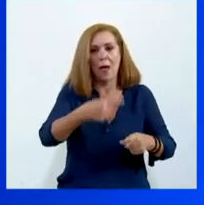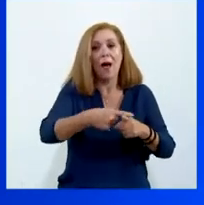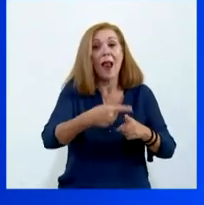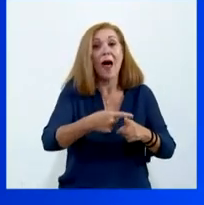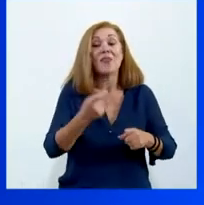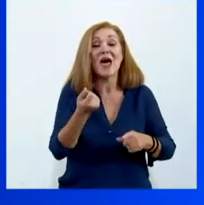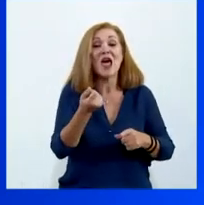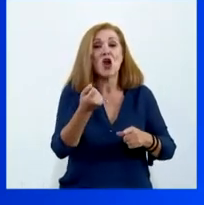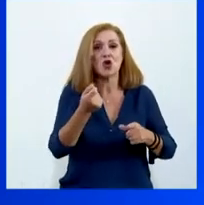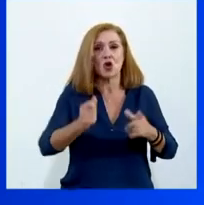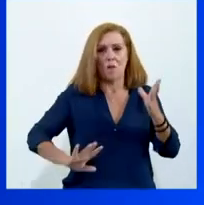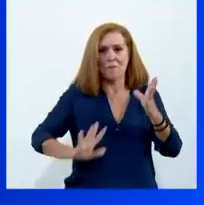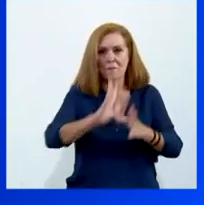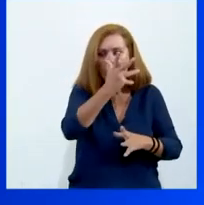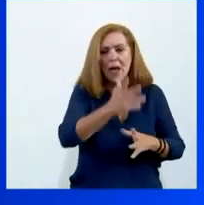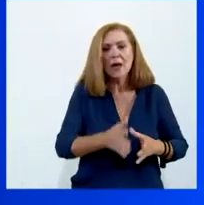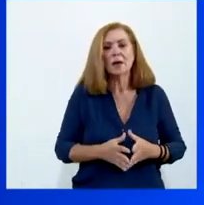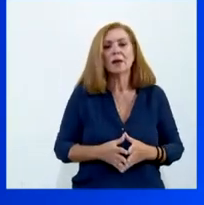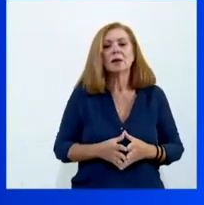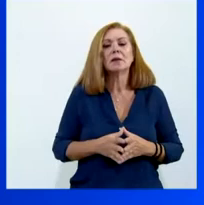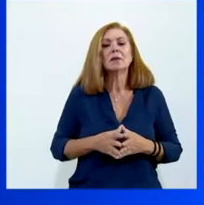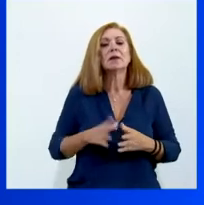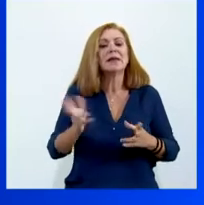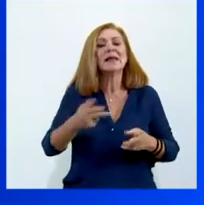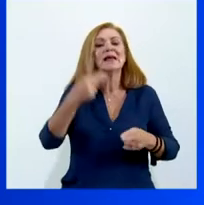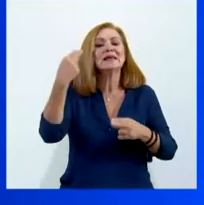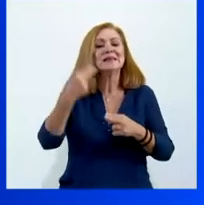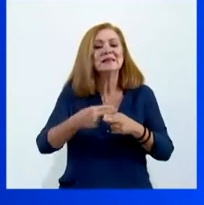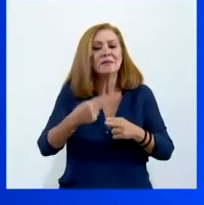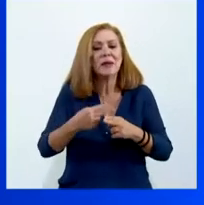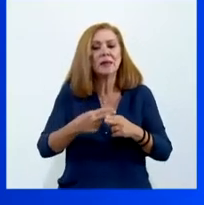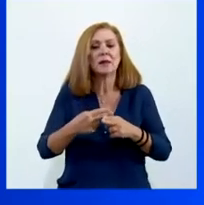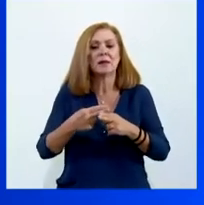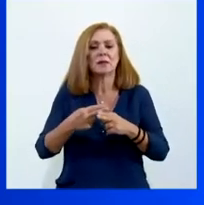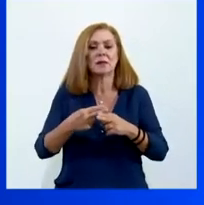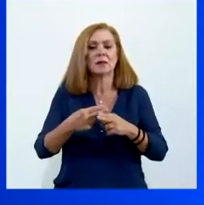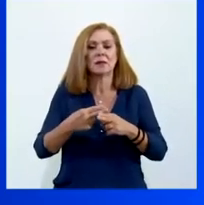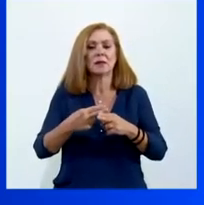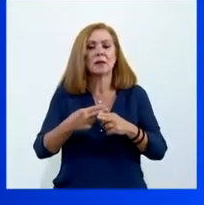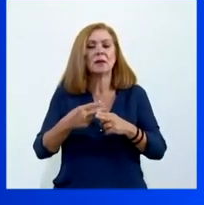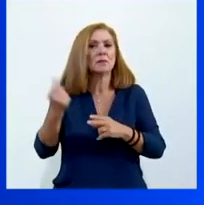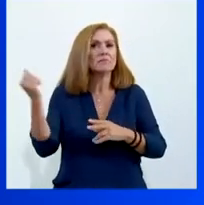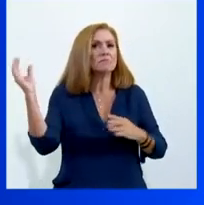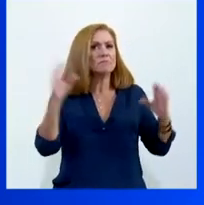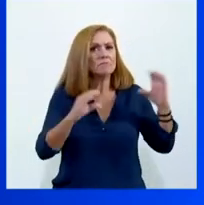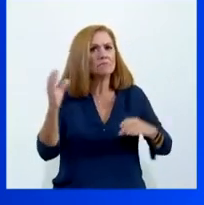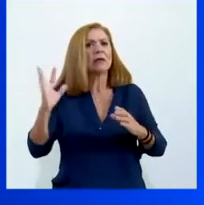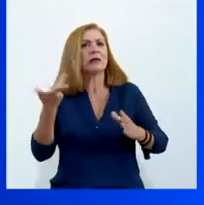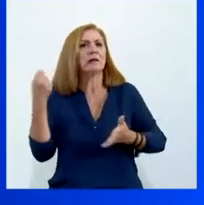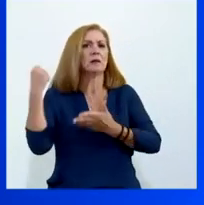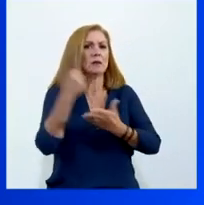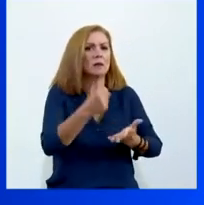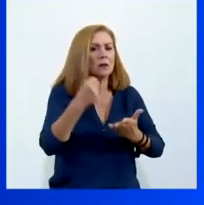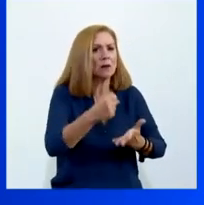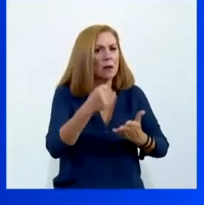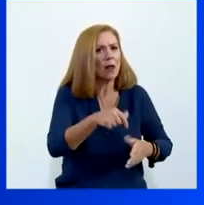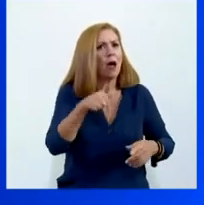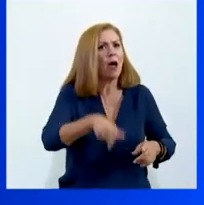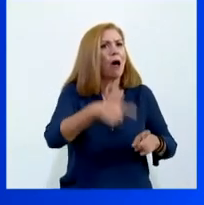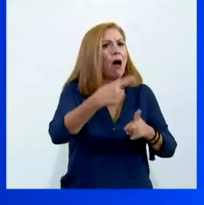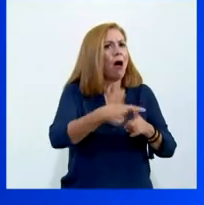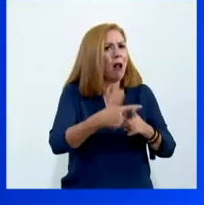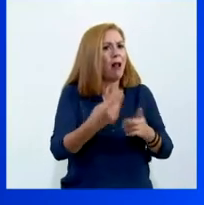οικονομική δραστηριότητα της χώρας μας και με σημαντικά χρηματοδοτικά κονδύλια, τα οποία θα πέσουν στην ελληνική